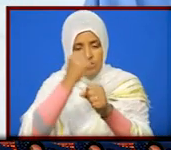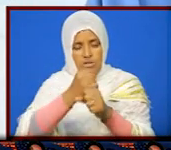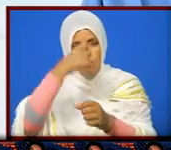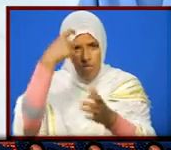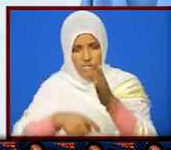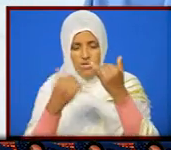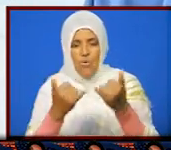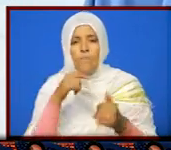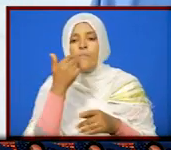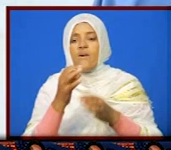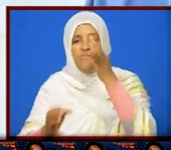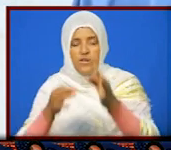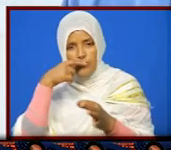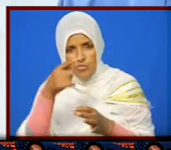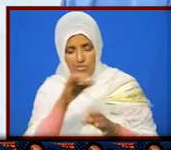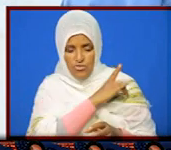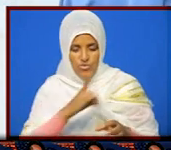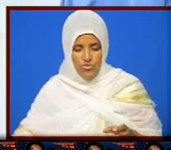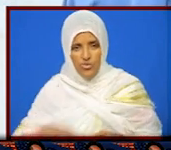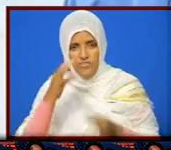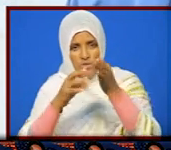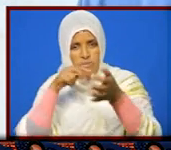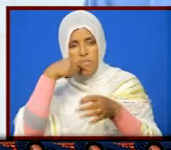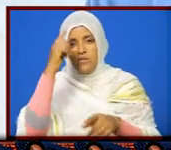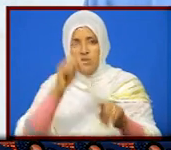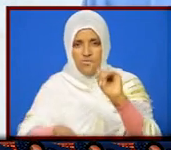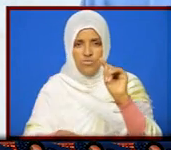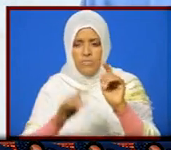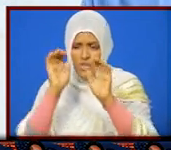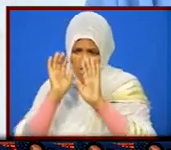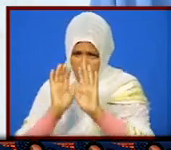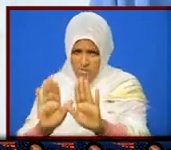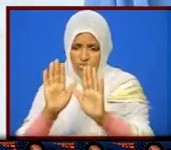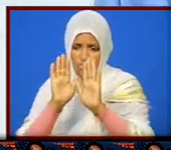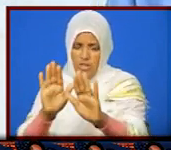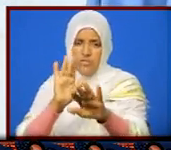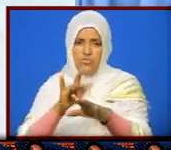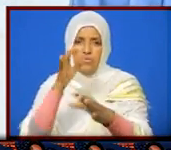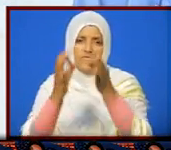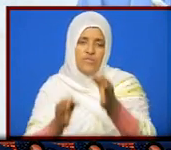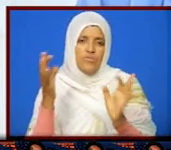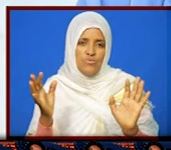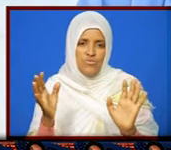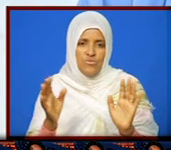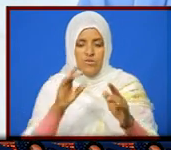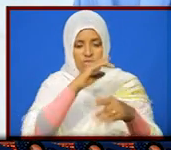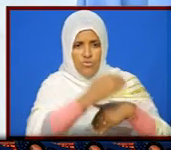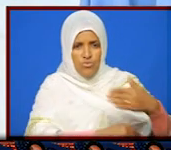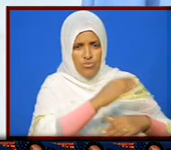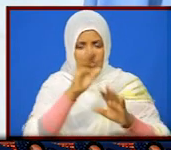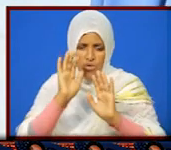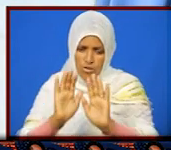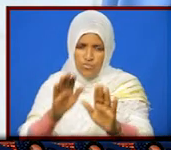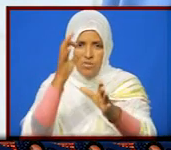የሥራ ዋጋቸው አሁን ማን ፈረደባቸው ቢባሉ ክርስቶስ ፈረደብን ማለት አይችሉም። ራሳቸውን በራሳቸው ላይ ነው የፈረዱበት።